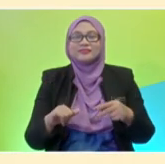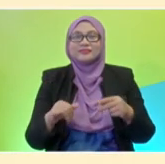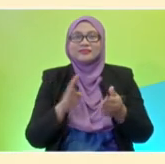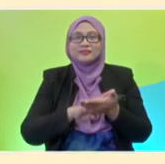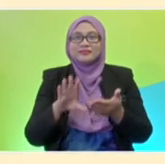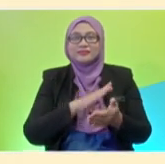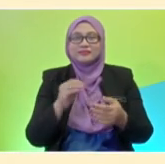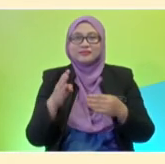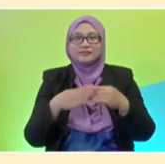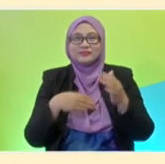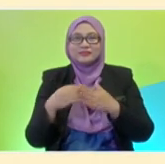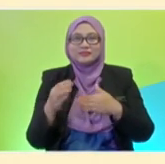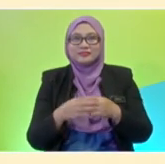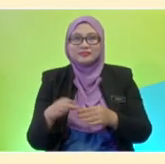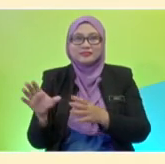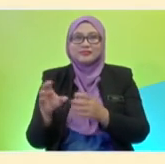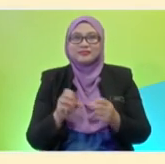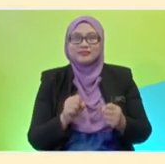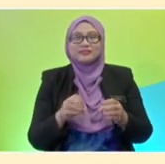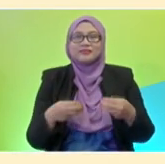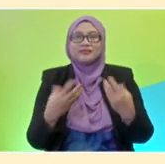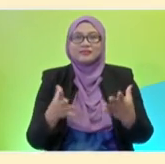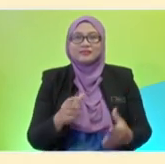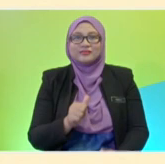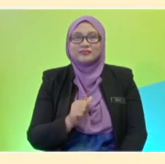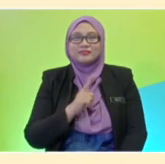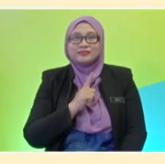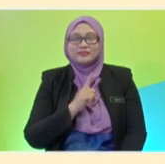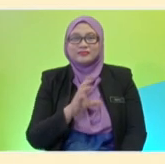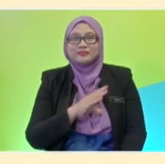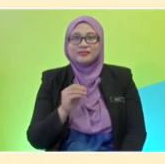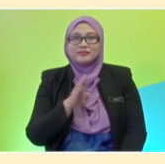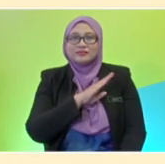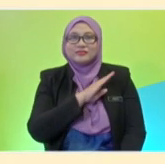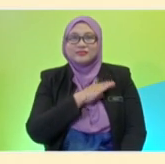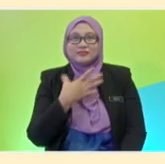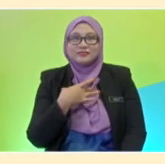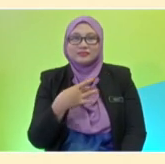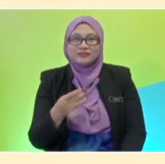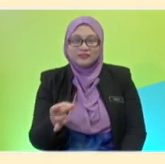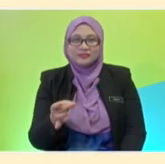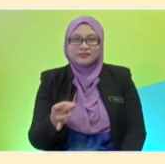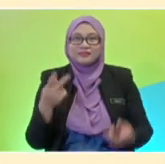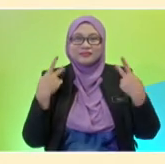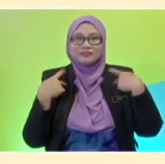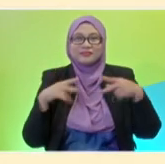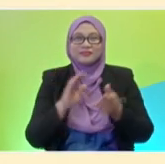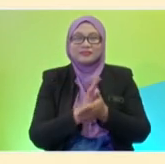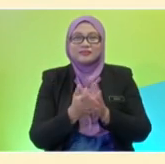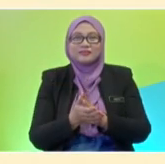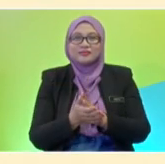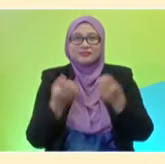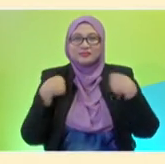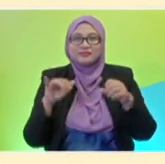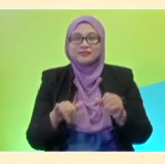pelanggan tidak Hal tersebut menyebabkan majikan kepadanya karena itu telah berkembang menjadi Syarikat yang besar jumlah